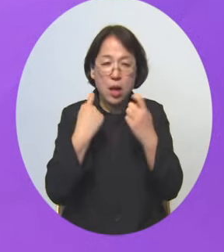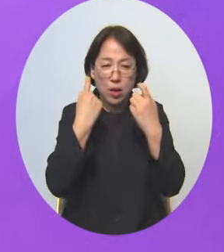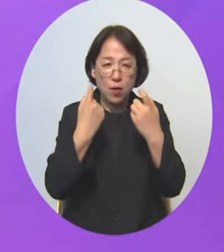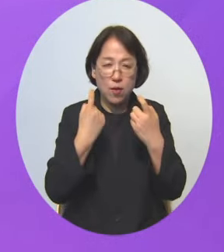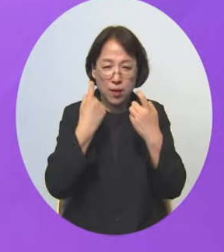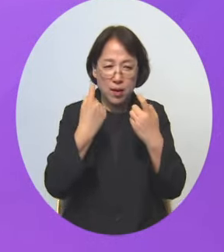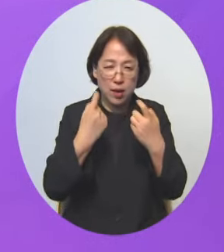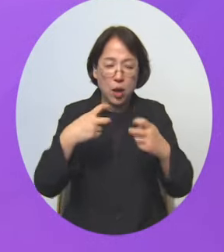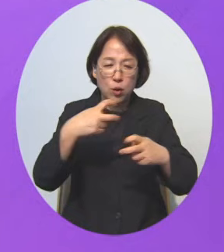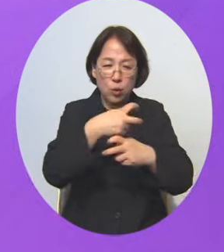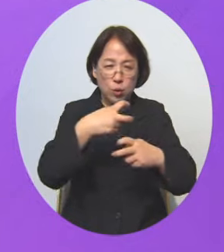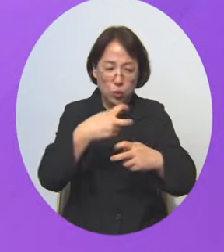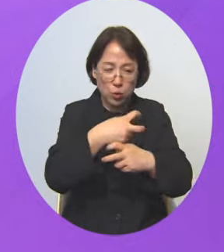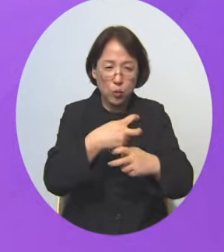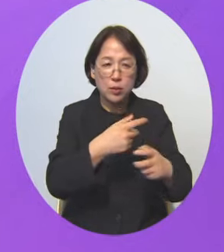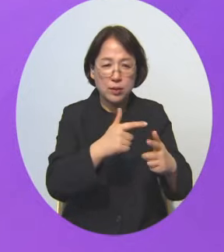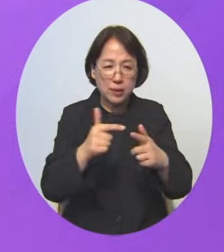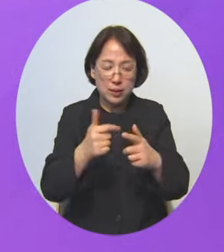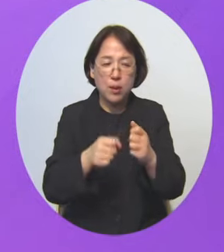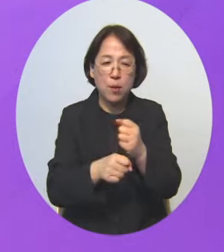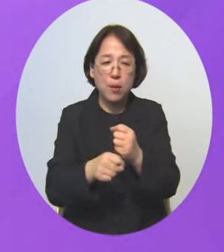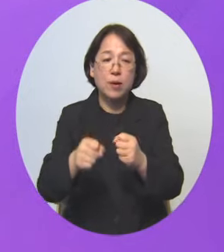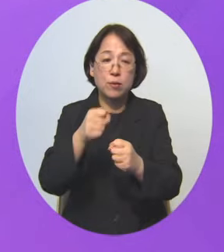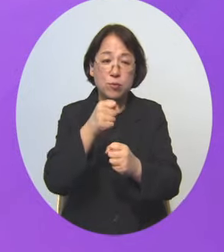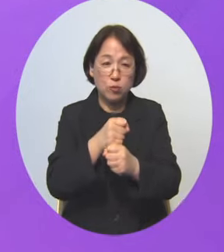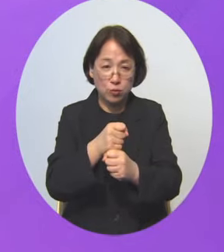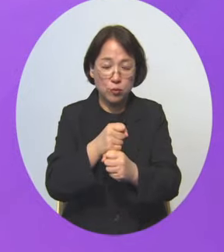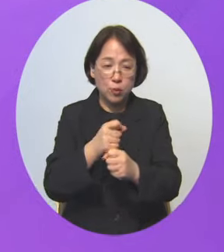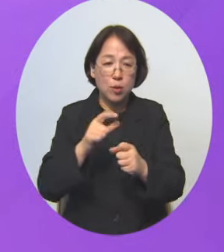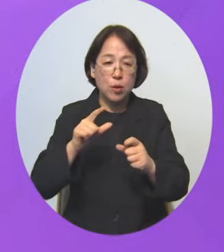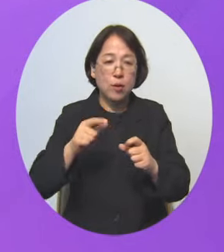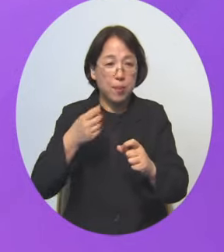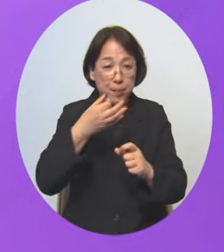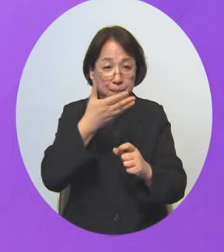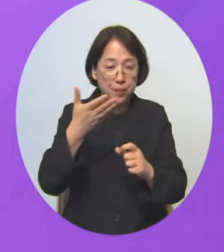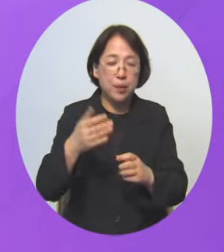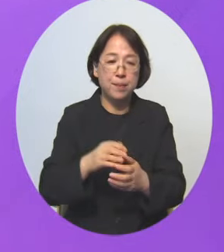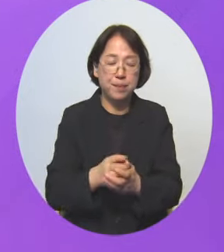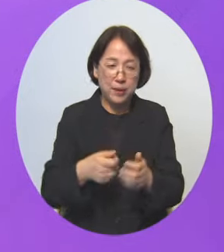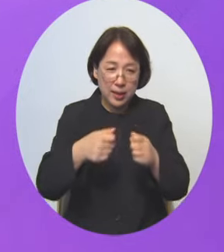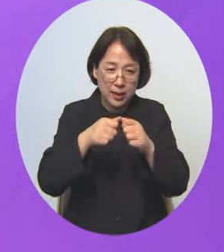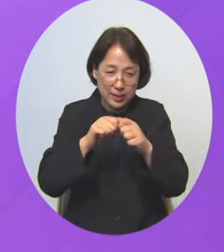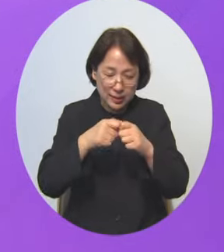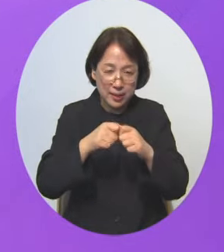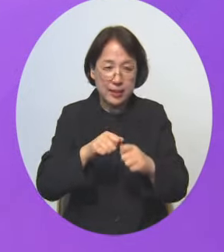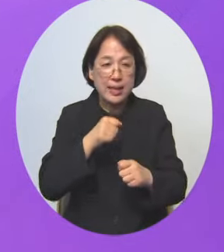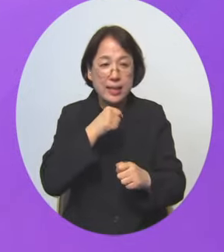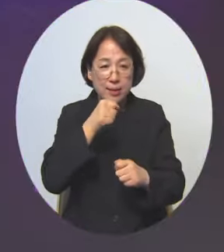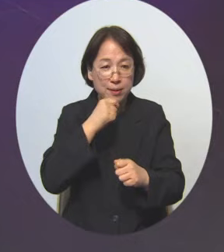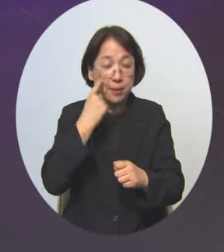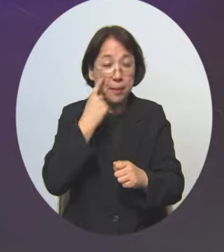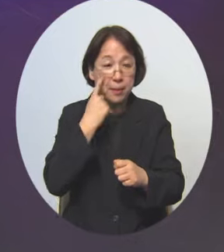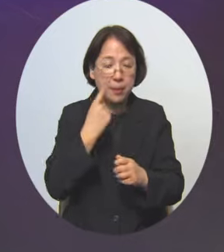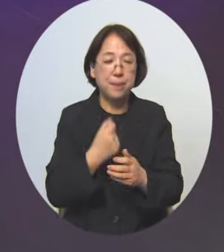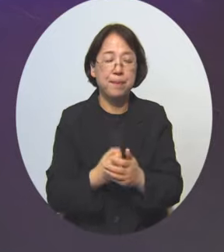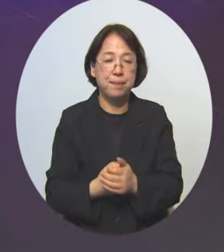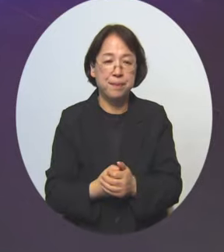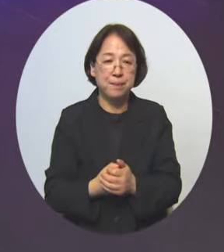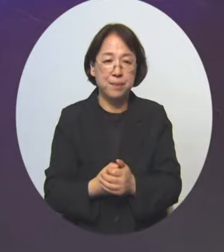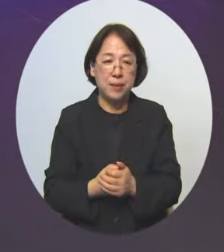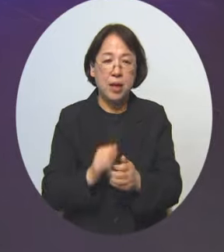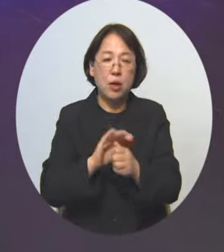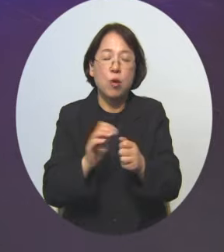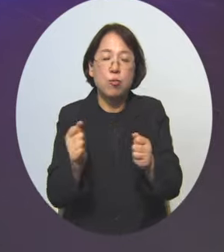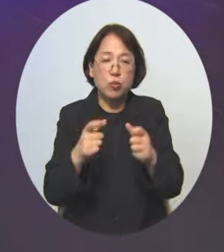확충을 위한 청사진도 제시됐는데요. 스튜디오에 나와 있는 취재기자와 함께 더 자세히 이야기 나눠보겠습니다. 이리나 기자, 네,